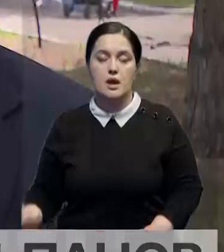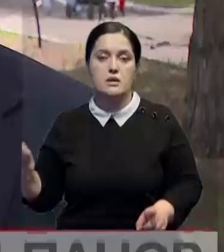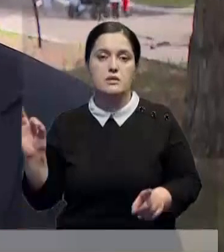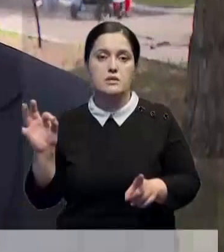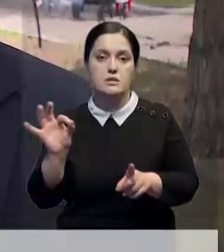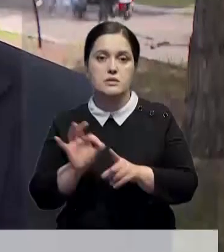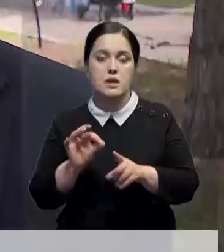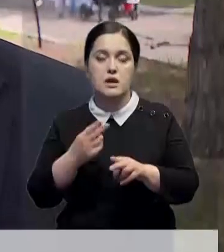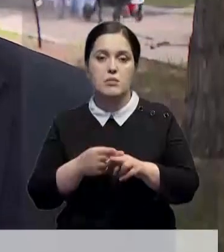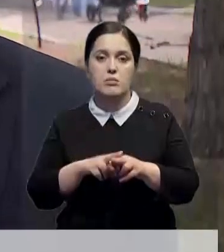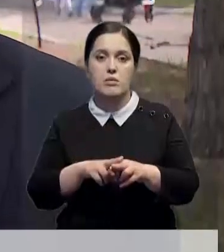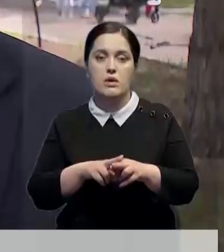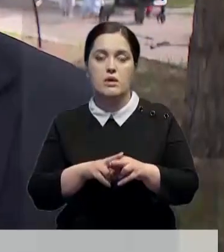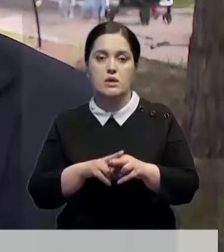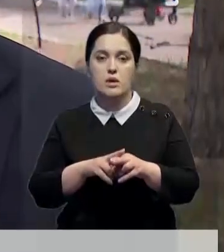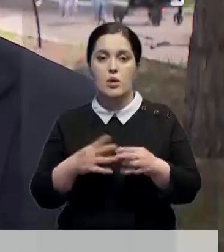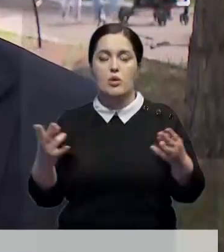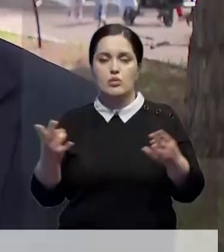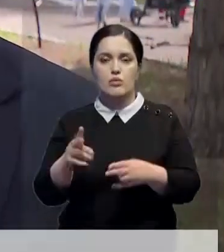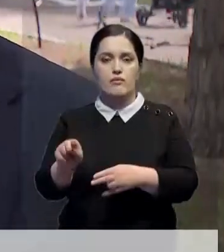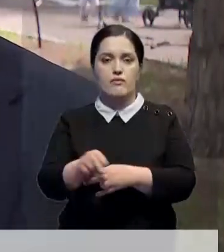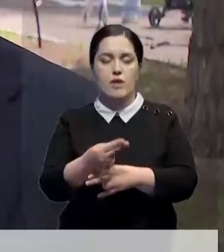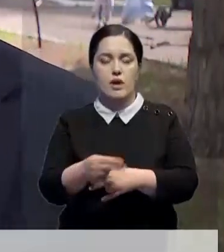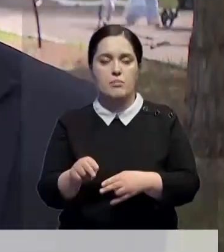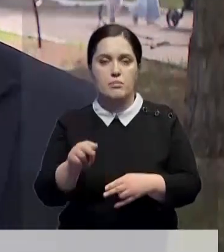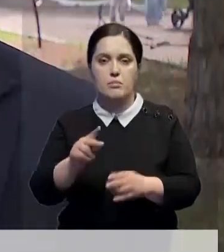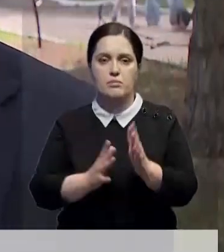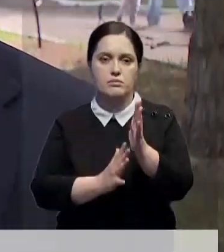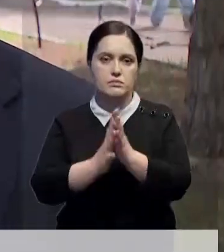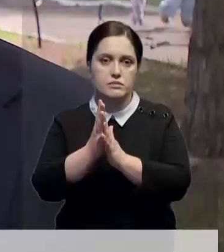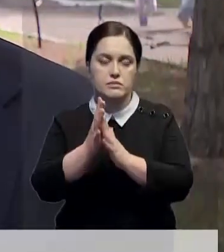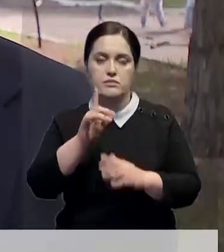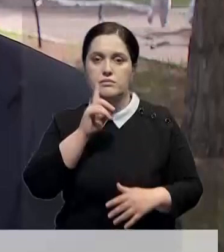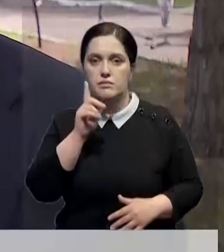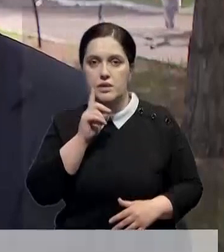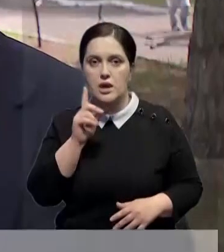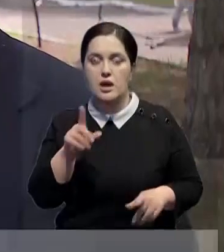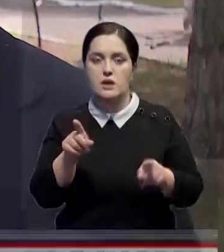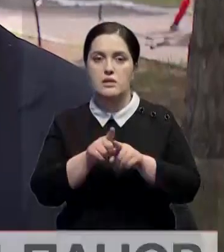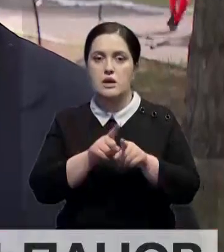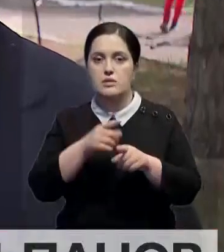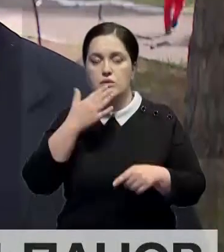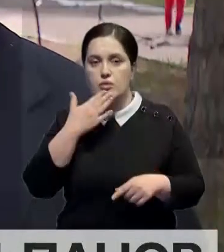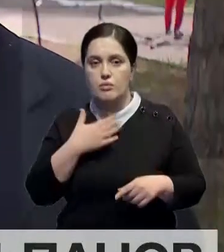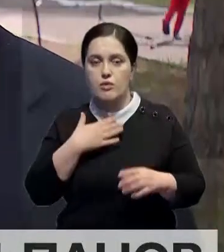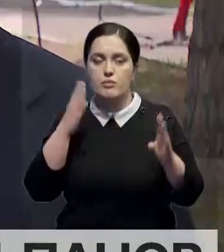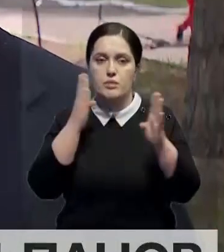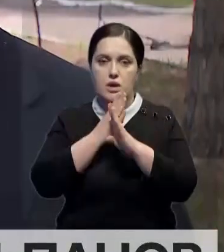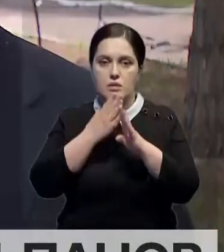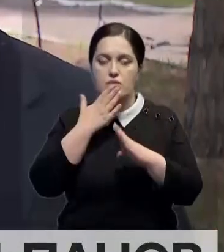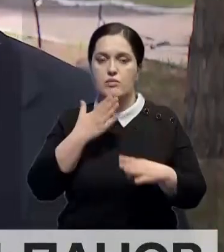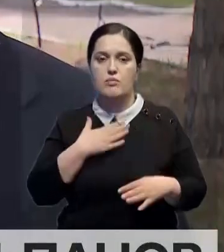является формирование патриотического воспитания именно подрастающей молодежи, а также любовь к природе,